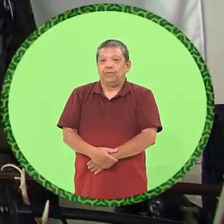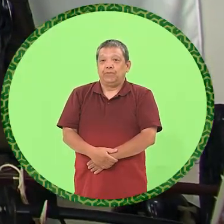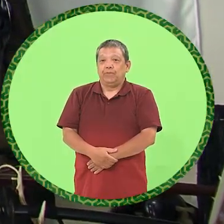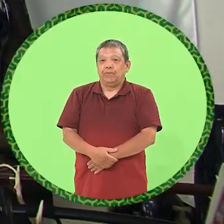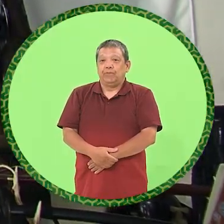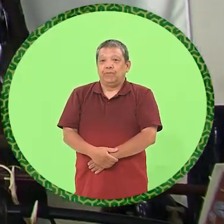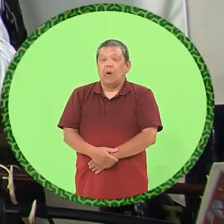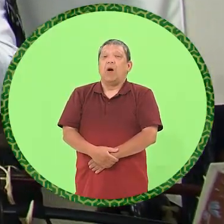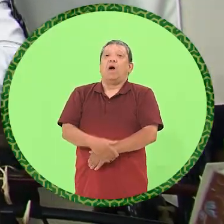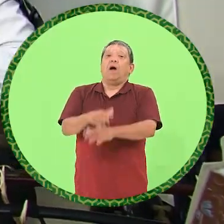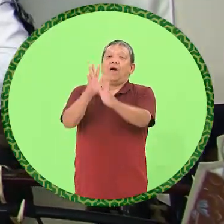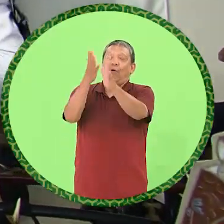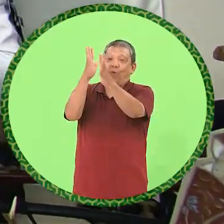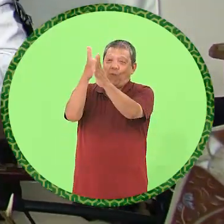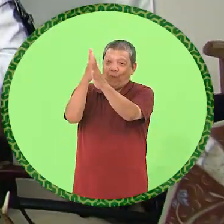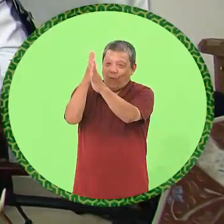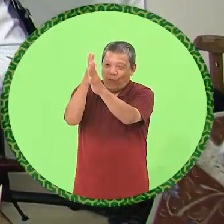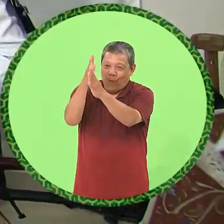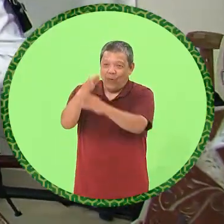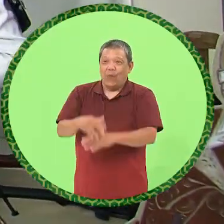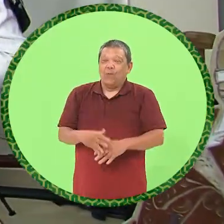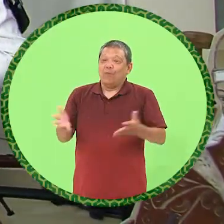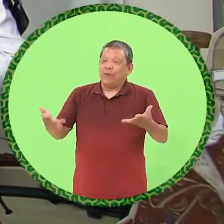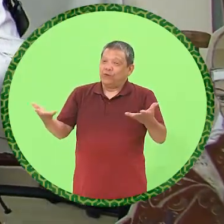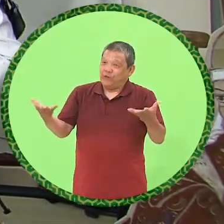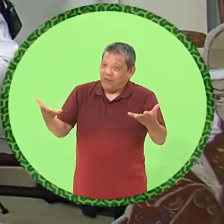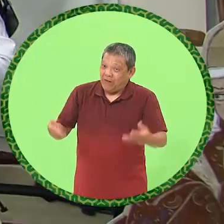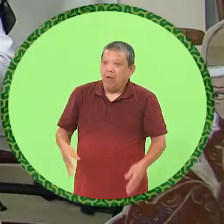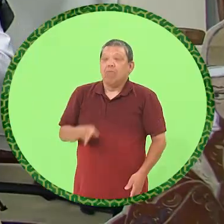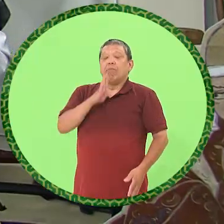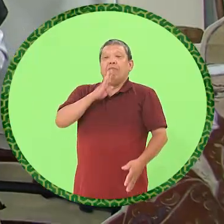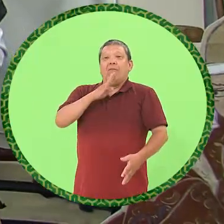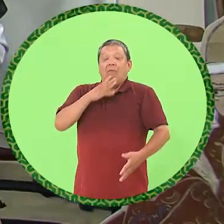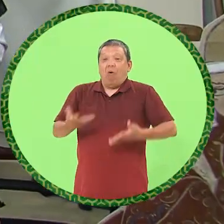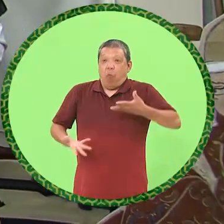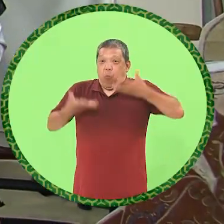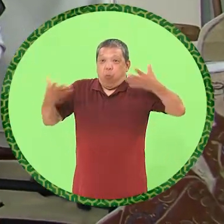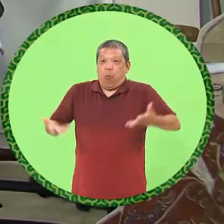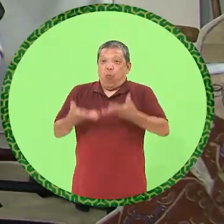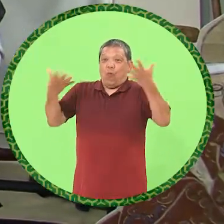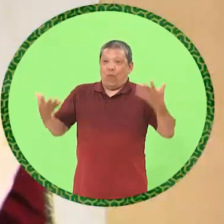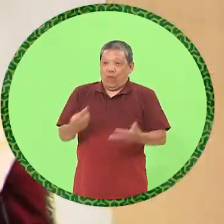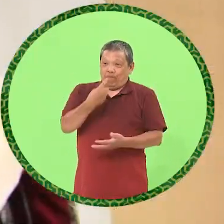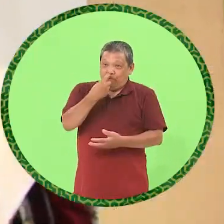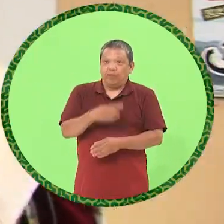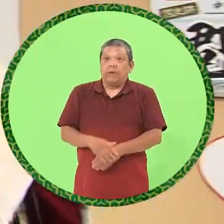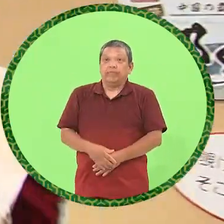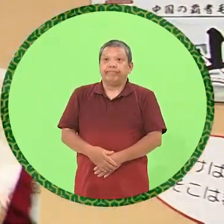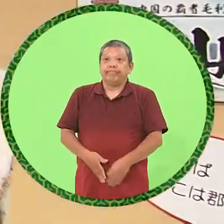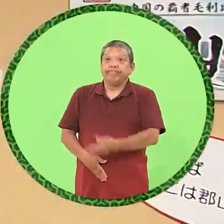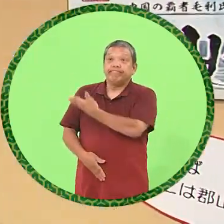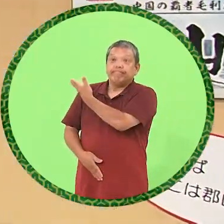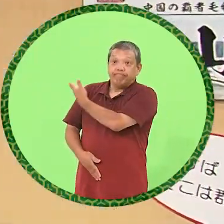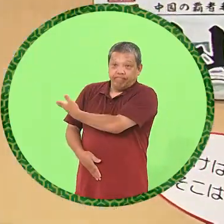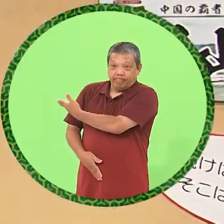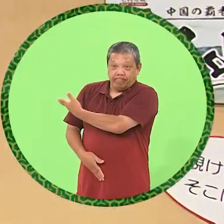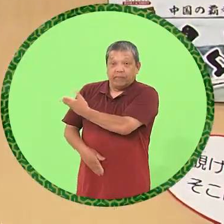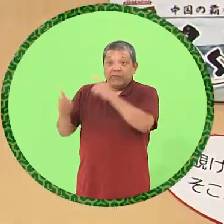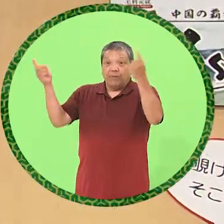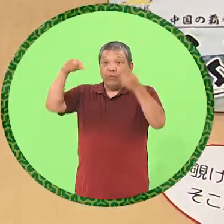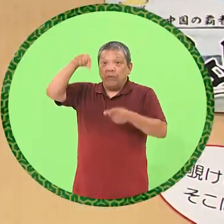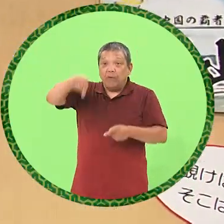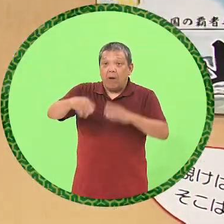わあ、いいですね。 ですね、盛り上がりますね。 テンション上がりますね。 はい。 その他イベントで